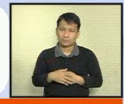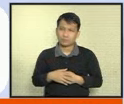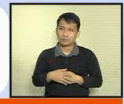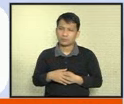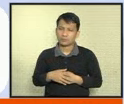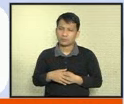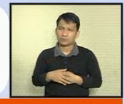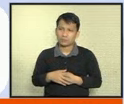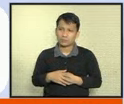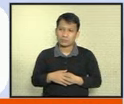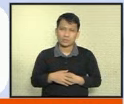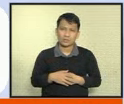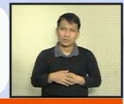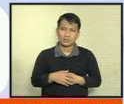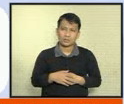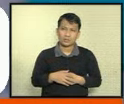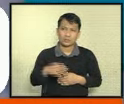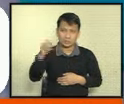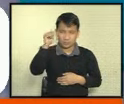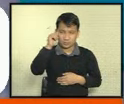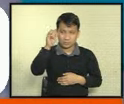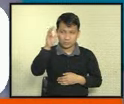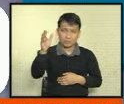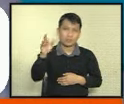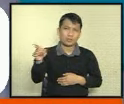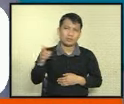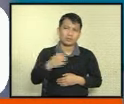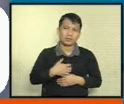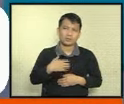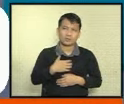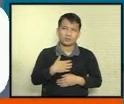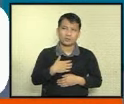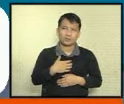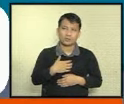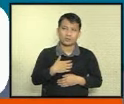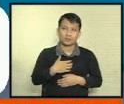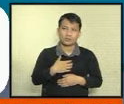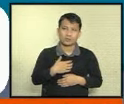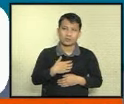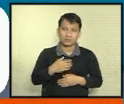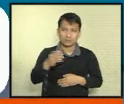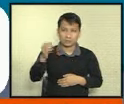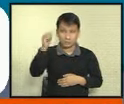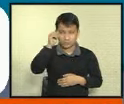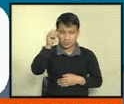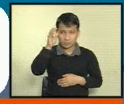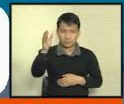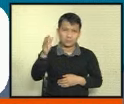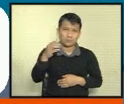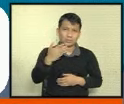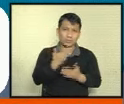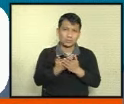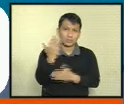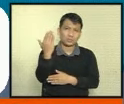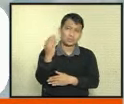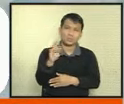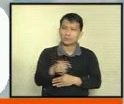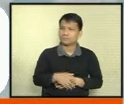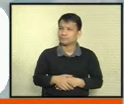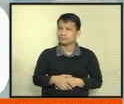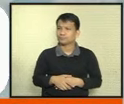sir. Okay, sige po. Mr. Arman Kalawag, or Kaluwag? Kaluwag. Mr. Kaluwag, sir, magandang tanghali. Mr.